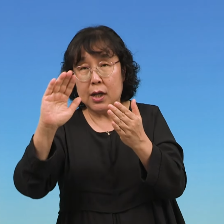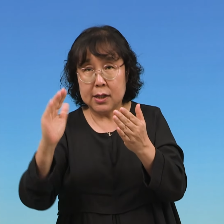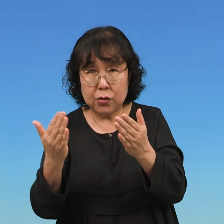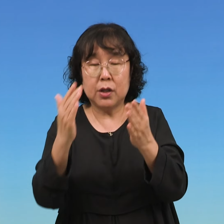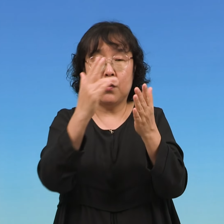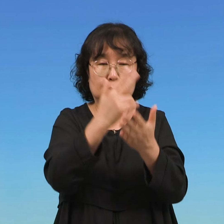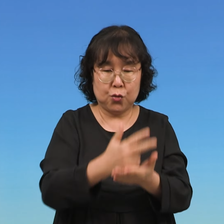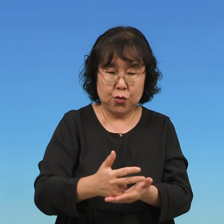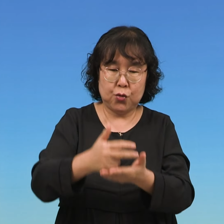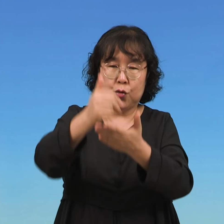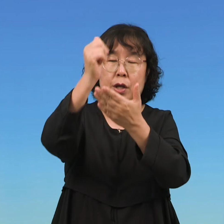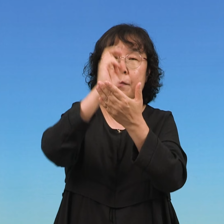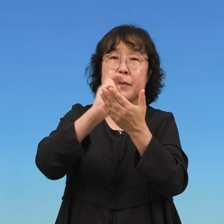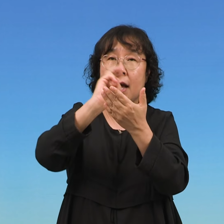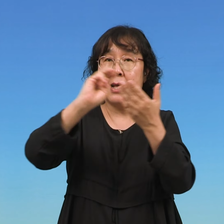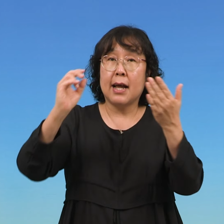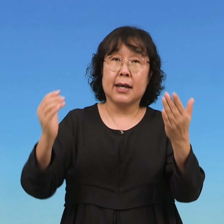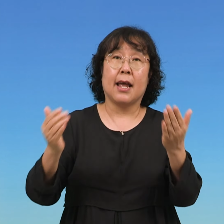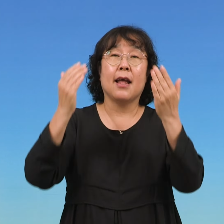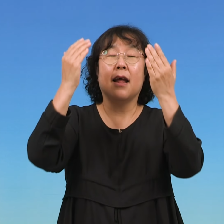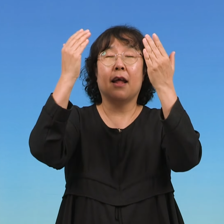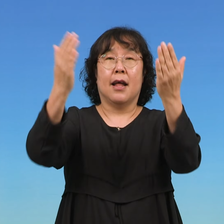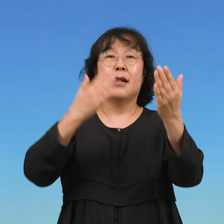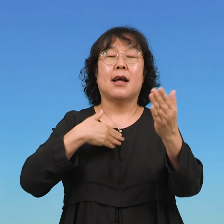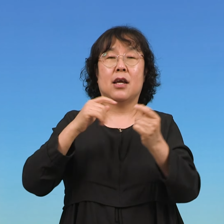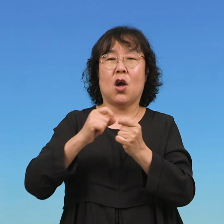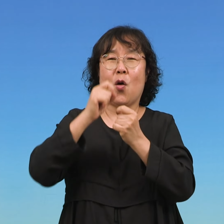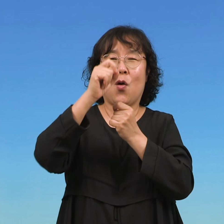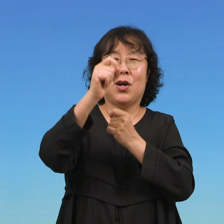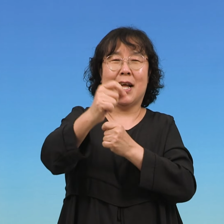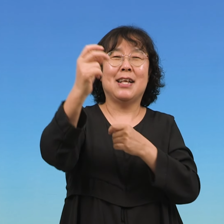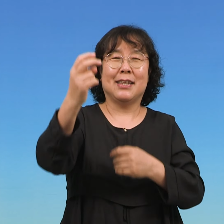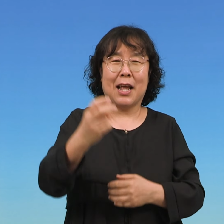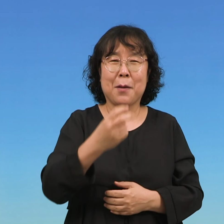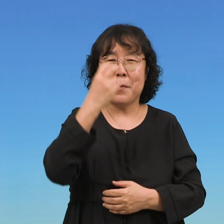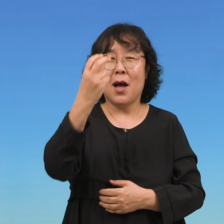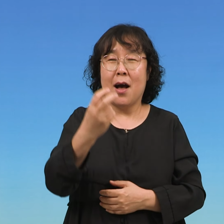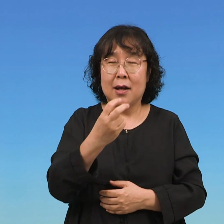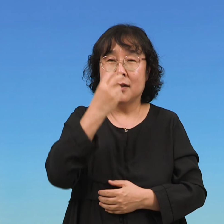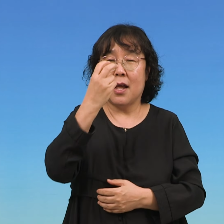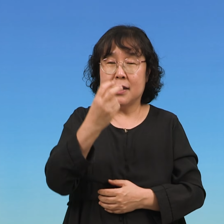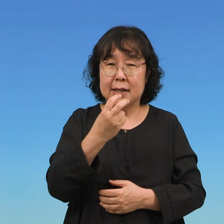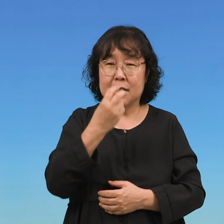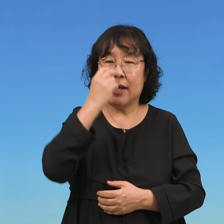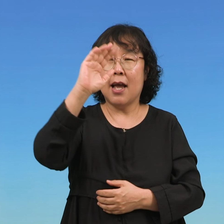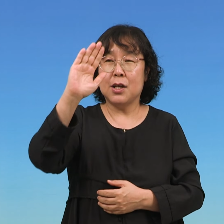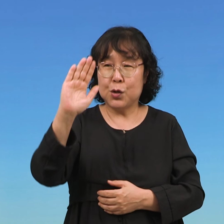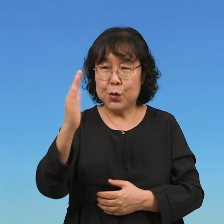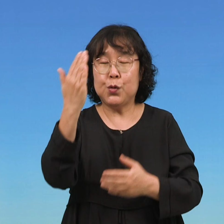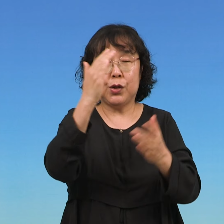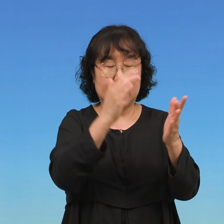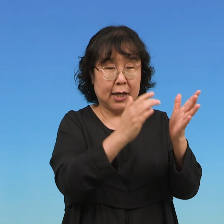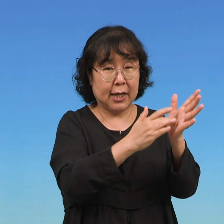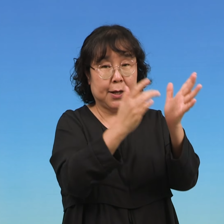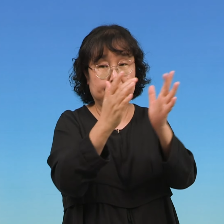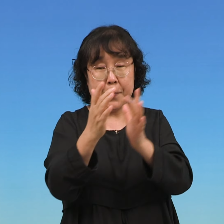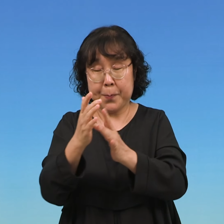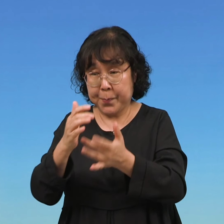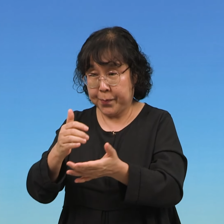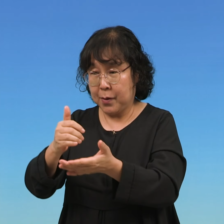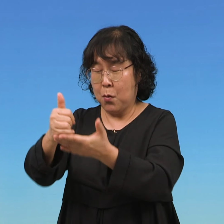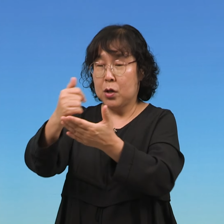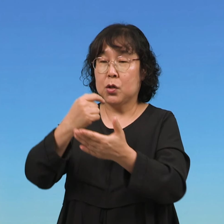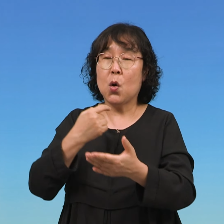날 모든 것 되신 주님 찬양 나의 영원한 생명 되신 예수님 되신